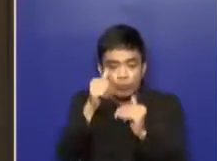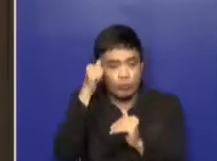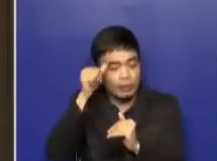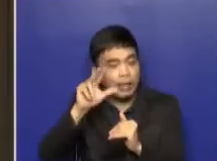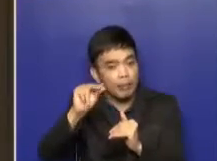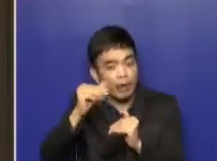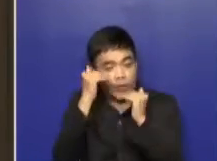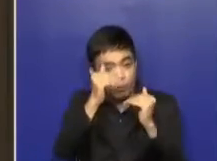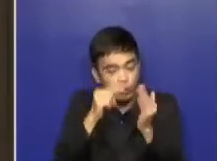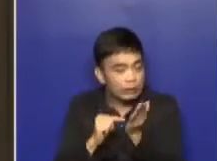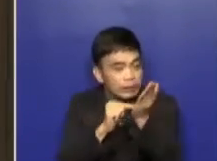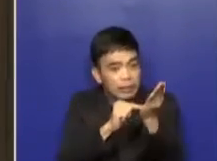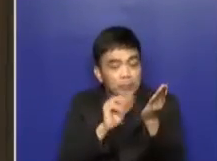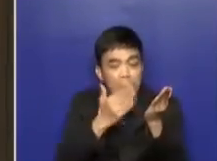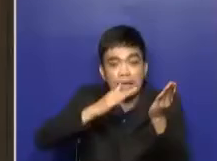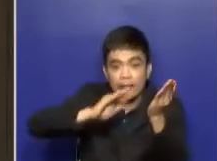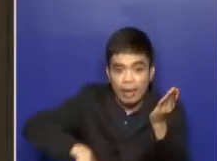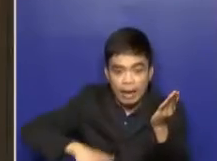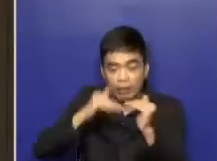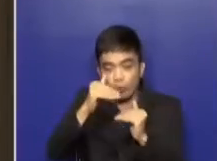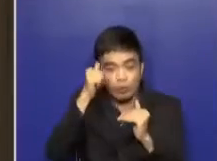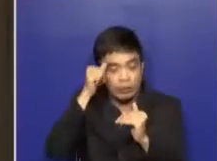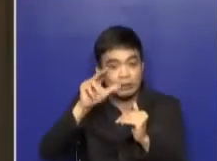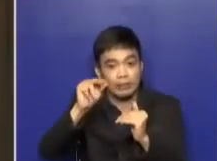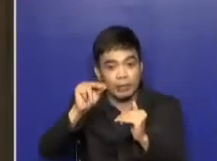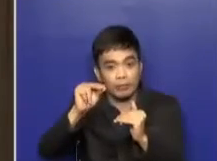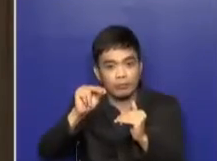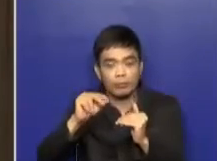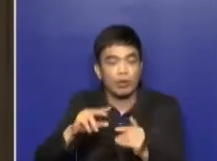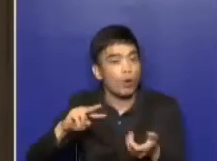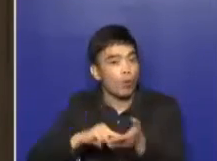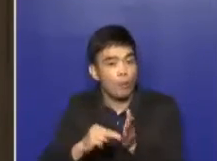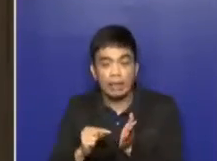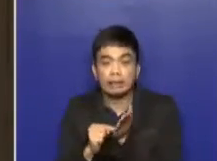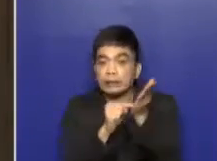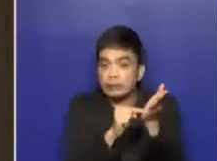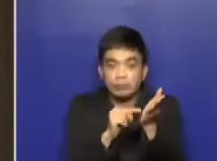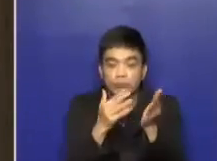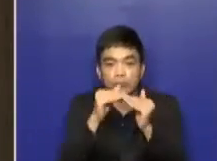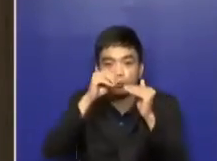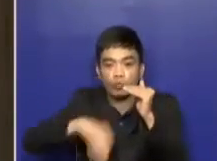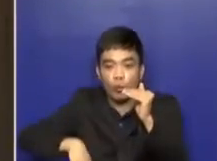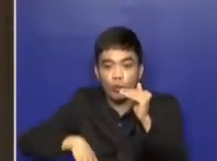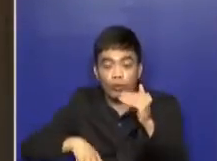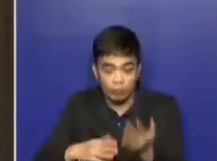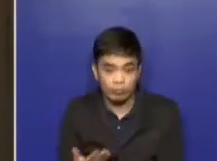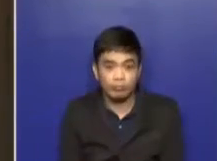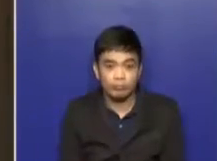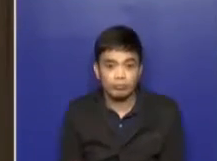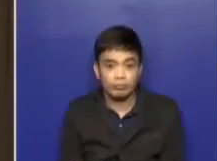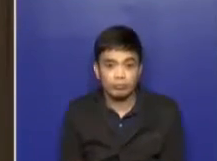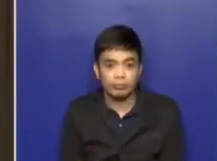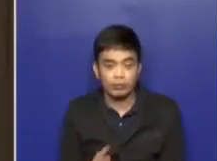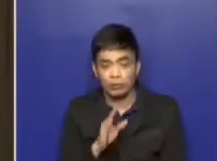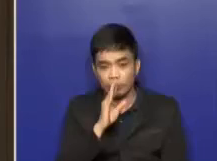แรกภายในนะครับภายใน30วันเนี่ยคุณก็ไม่มีสิทธิ์ยื่นอยู่แล้วเพราะนั่งครั้งแรกไปแล้วก็ไม่มีสิทธิ์ยื่นถ้